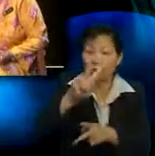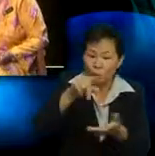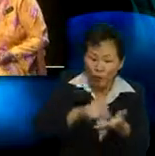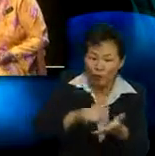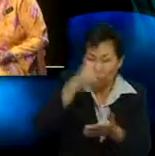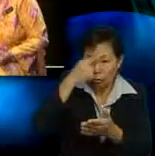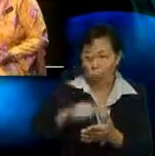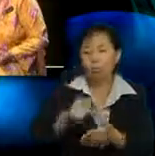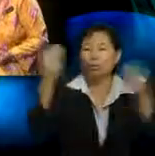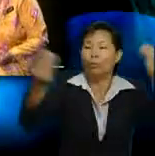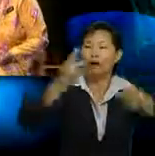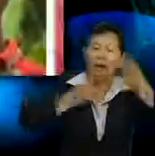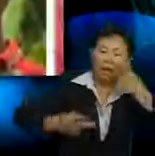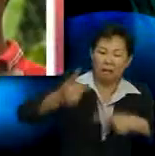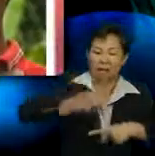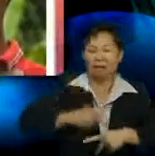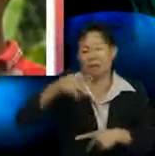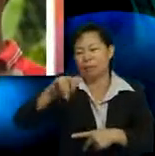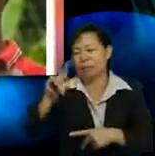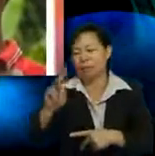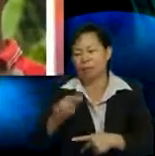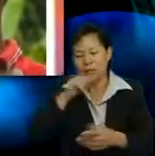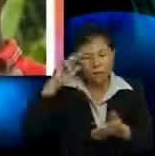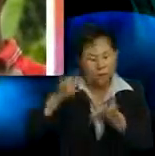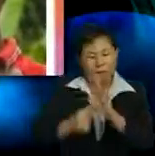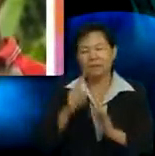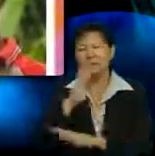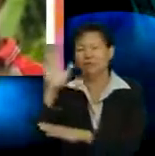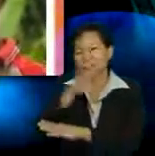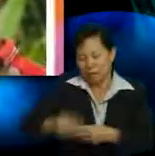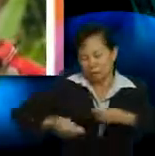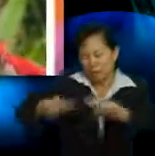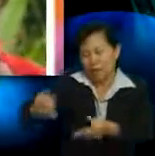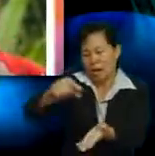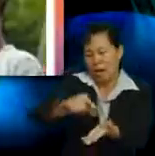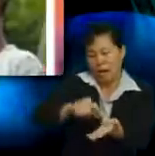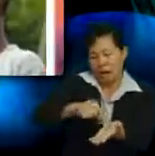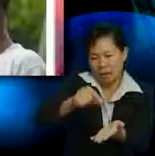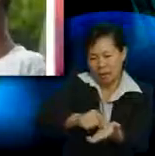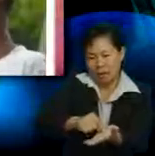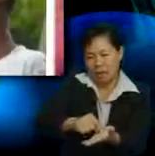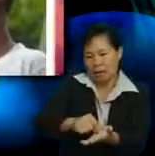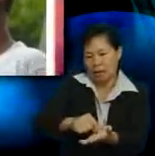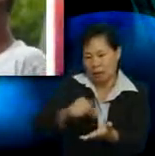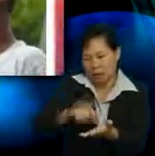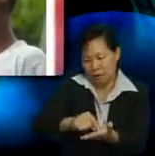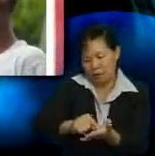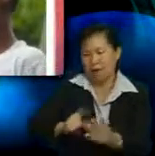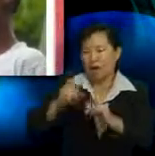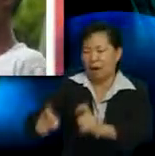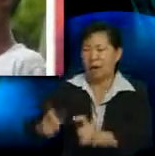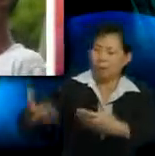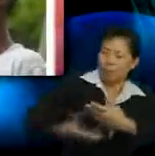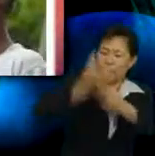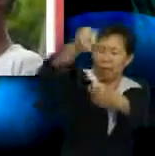sewa. Piton secara tidak sengaja berjanji dan memberikan ayam dalam jagaannya sebagai hadiah bagi